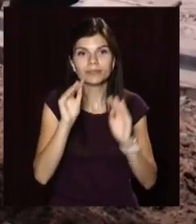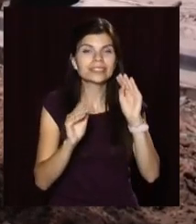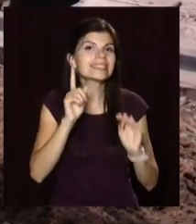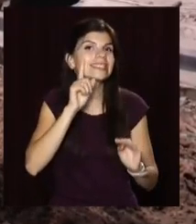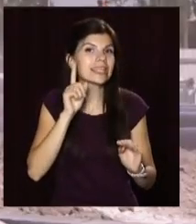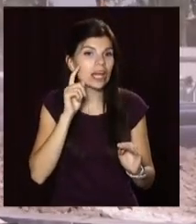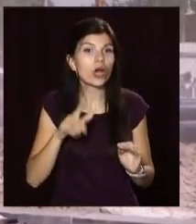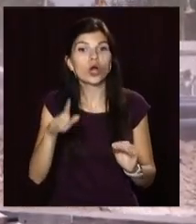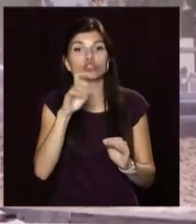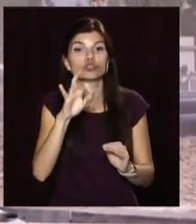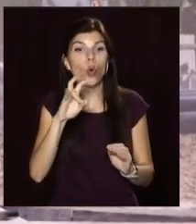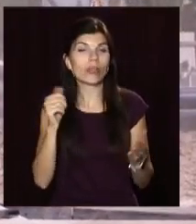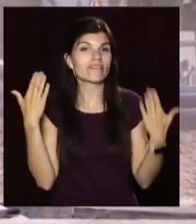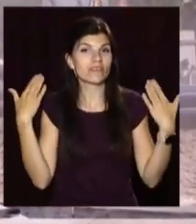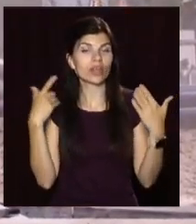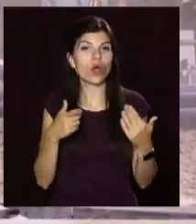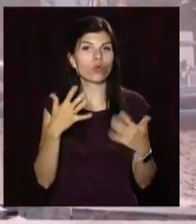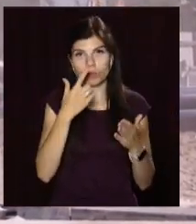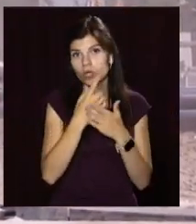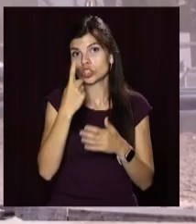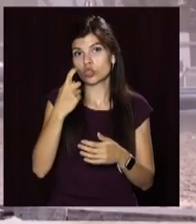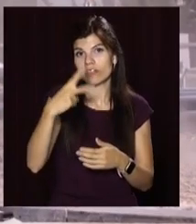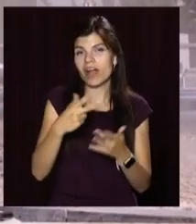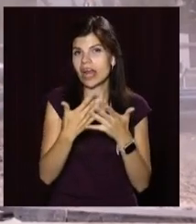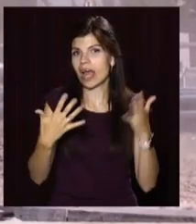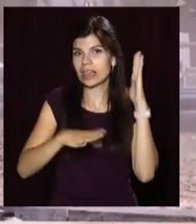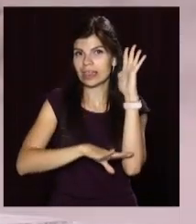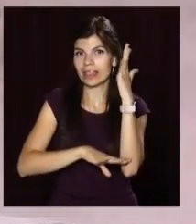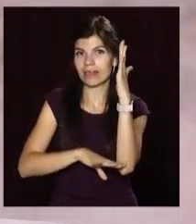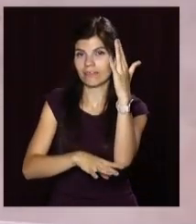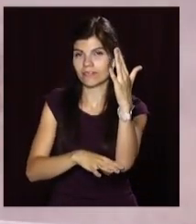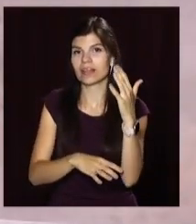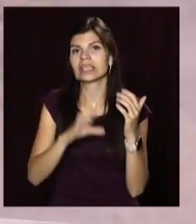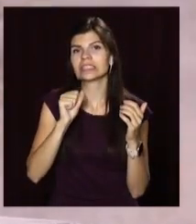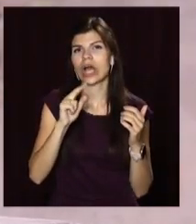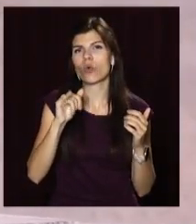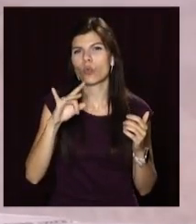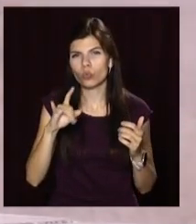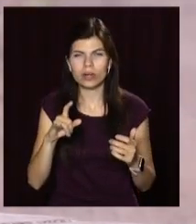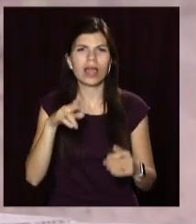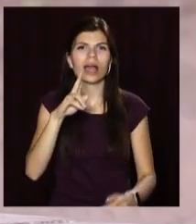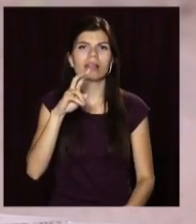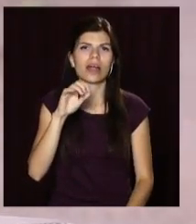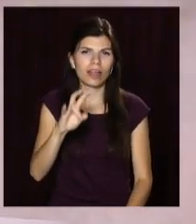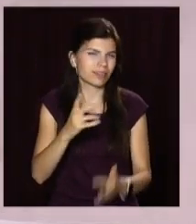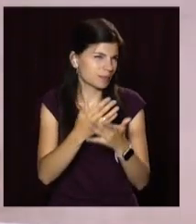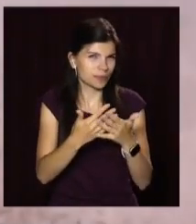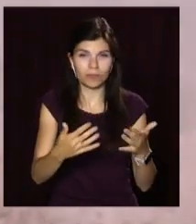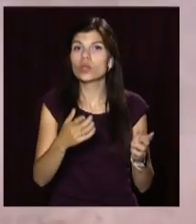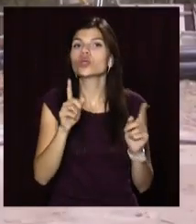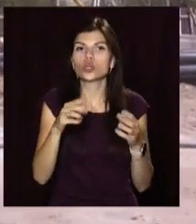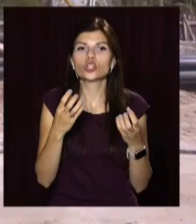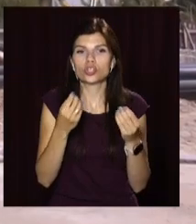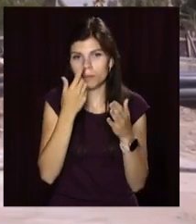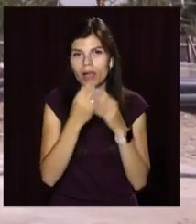озеленення. У зоні відпочинку вже висадили понад 120 різних дерев – платанів, сакур та кленів. Згодом розстелять і